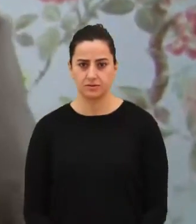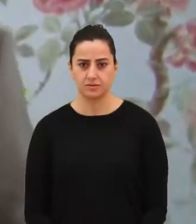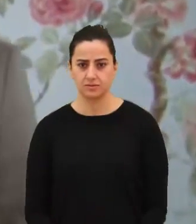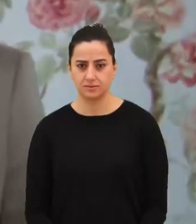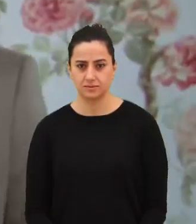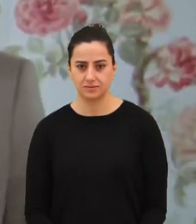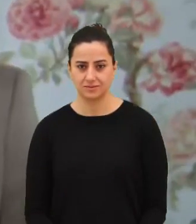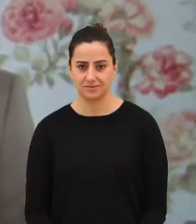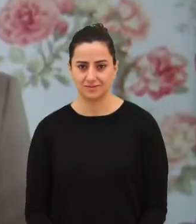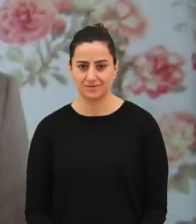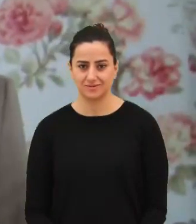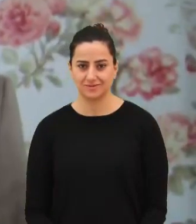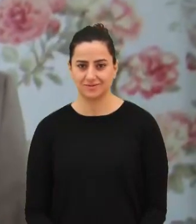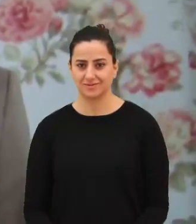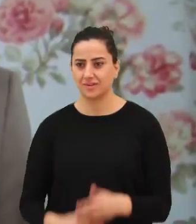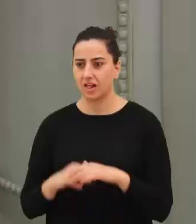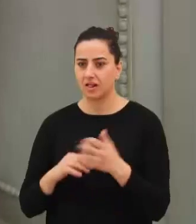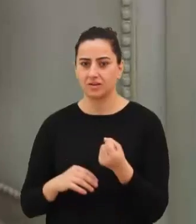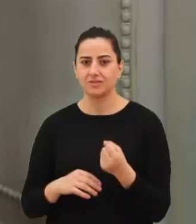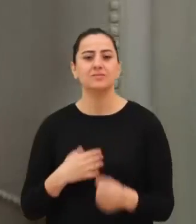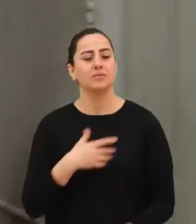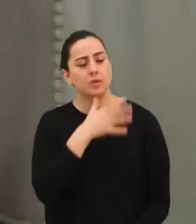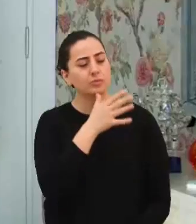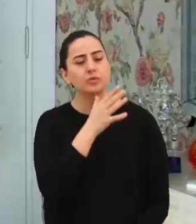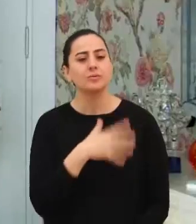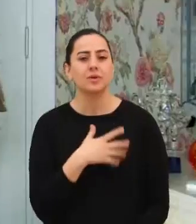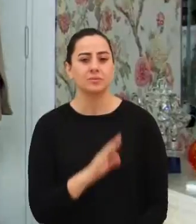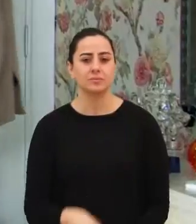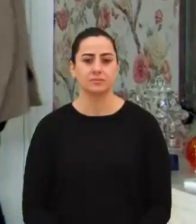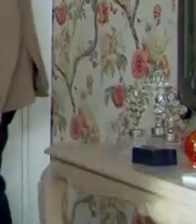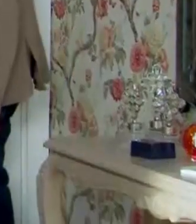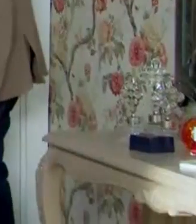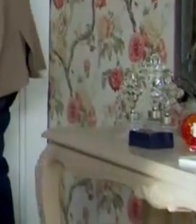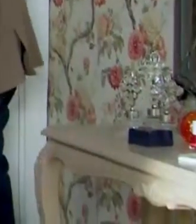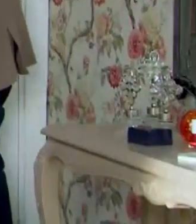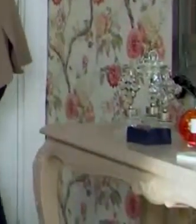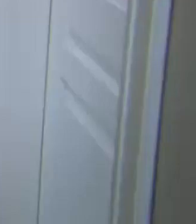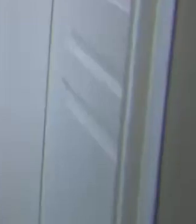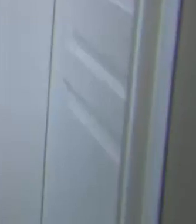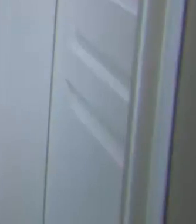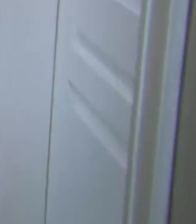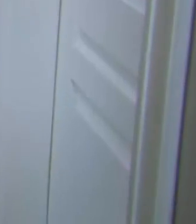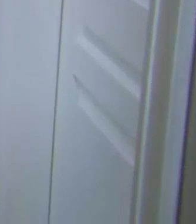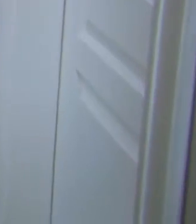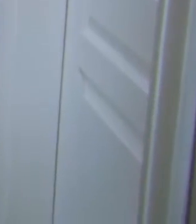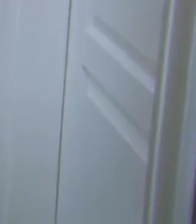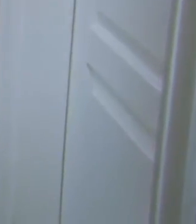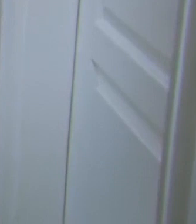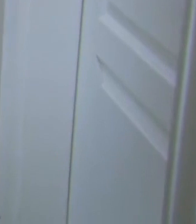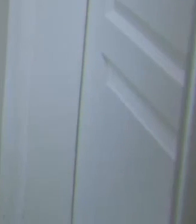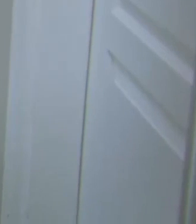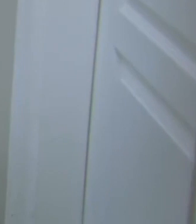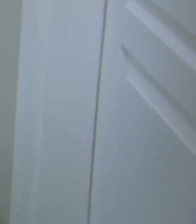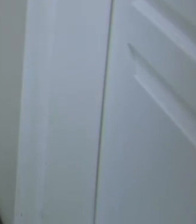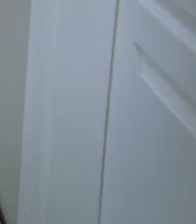Ya bu elimde kaldı. Ben takarım şimdi. Bak. Aparatın ucu geri kaçtı.